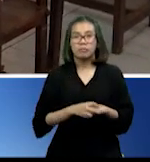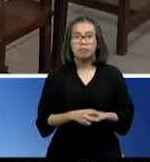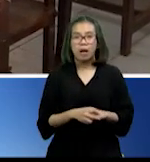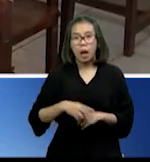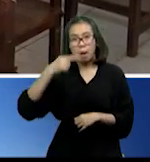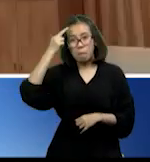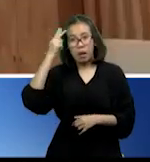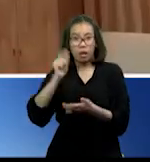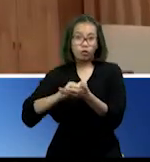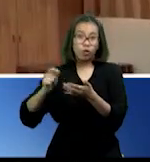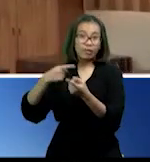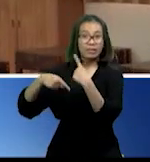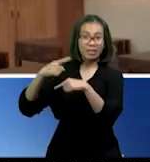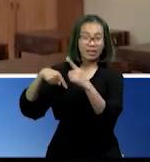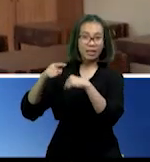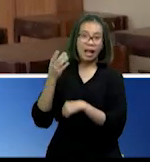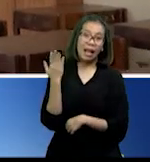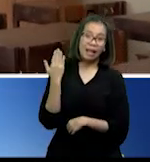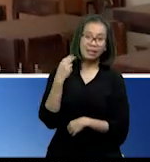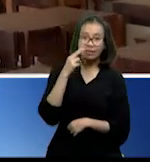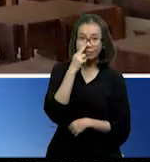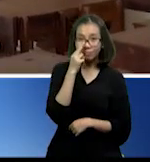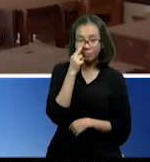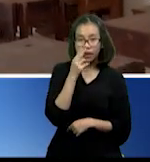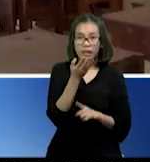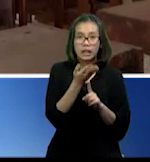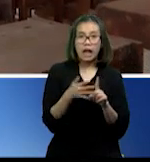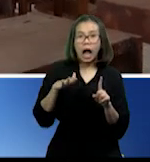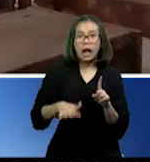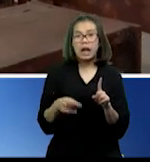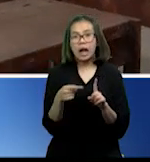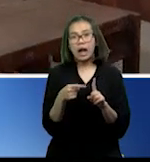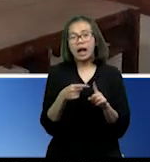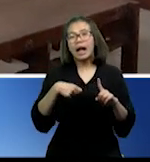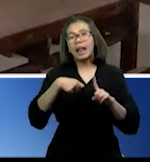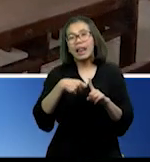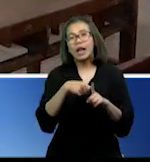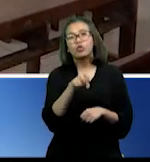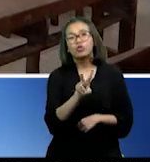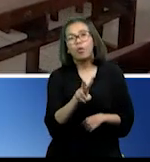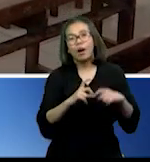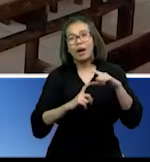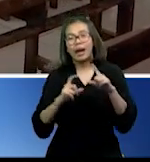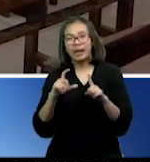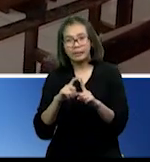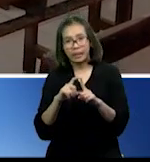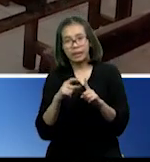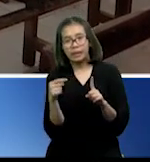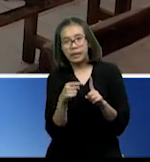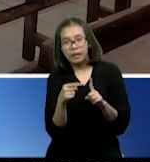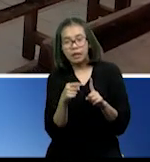menyebutkan kronologinya yakni pada hari Senin ada satu orang anak yaitu tepatnya di kelas 2 yang kemudian diinformasikan